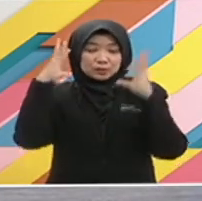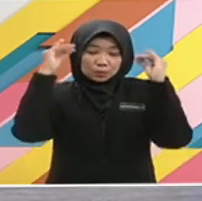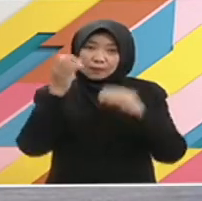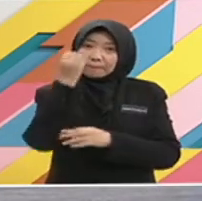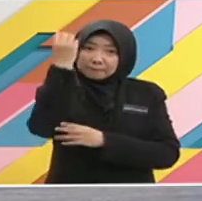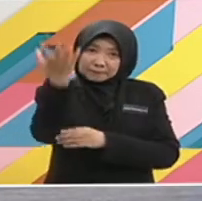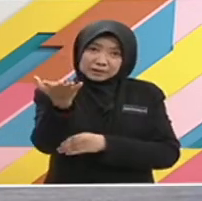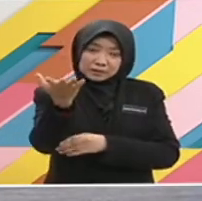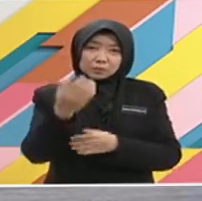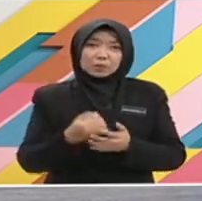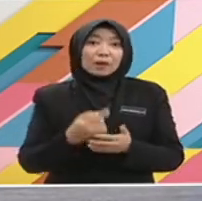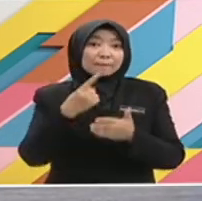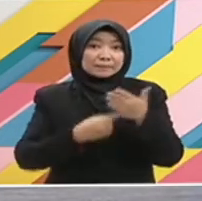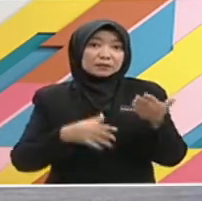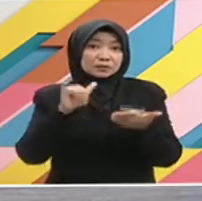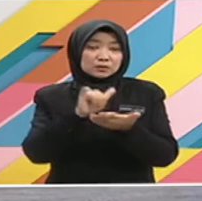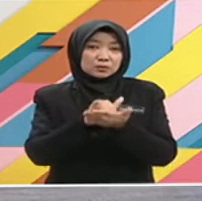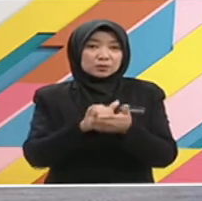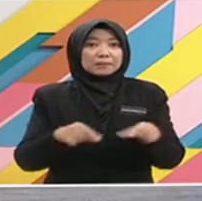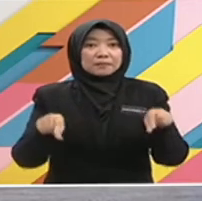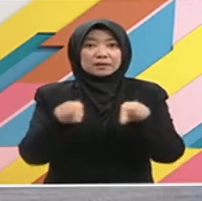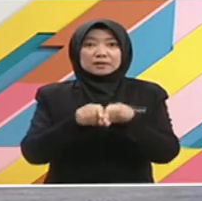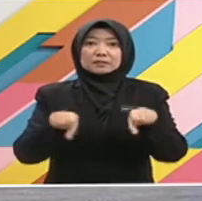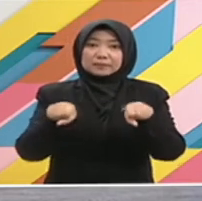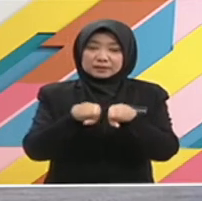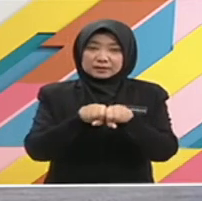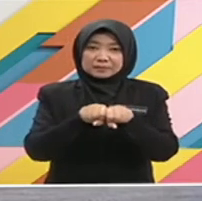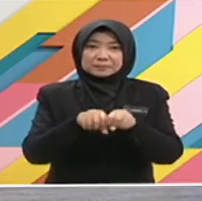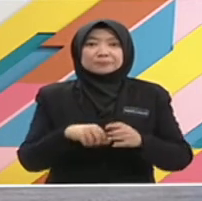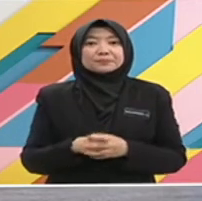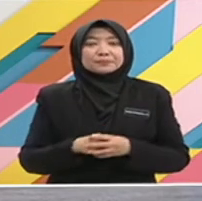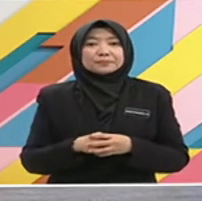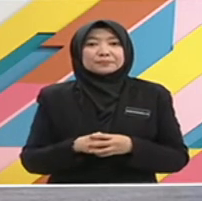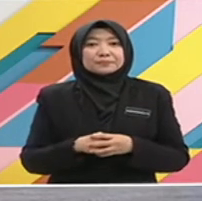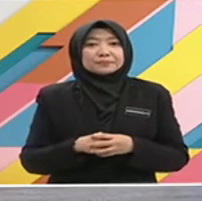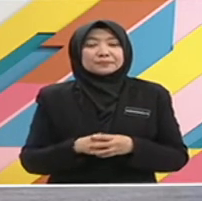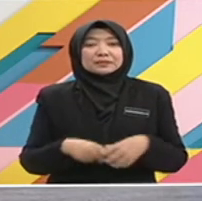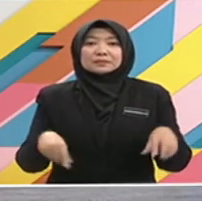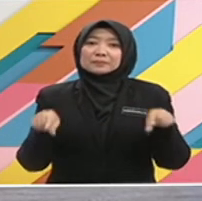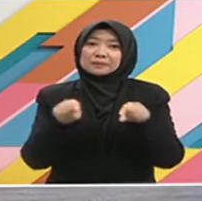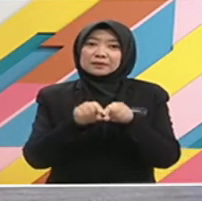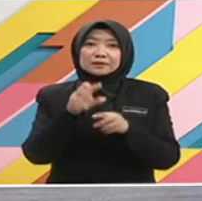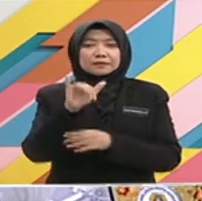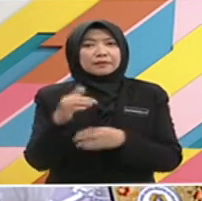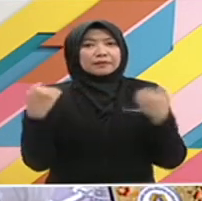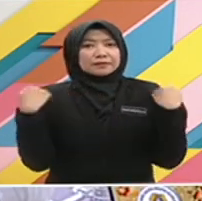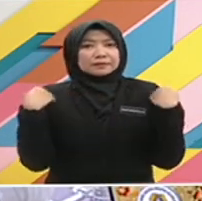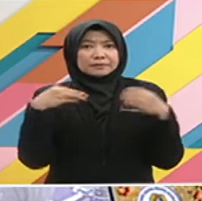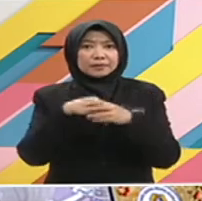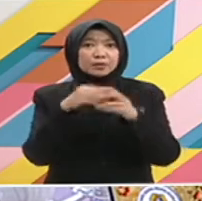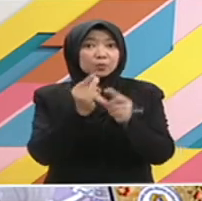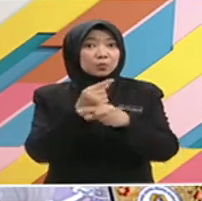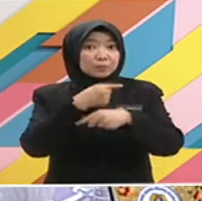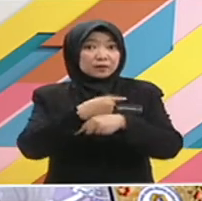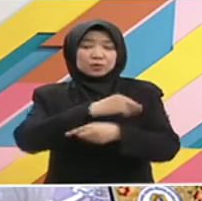itu imbangan simetri. Imbangan simetri ini adalah imbangan ataupun imbangan yang terdapat pada gubahan. Ini semua kita